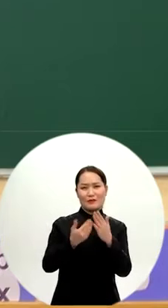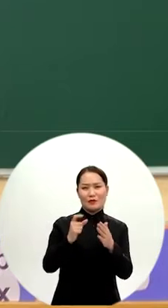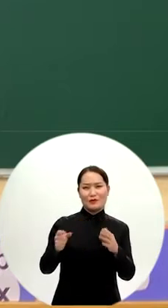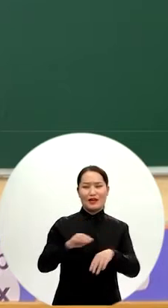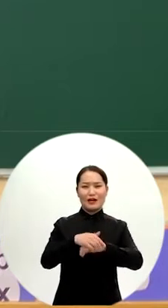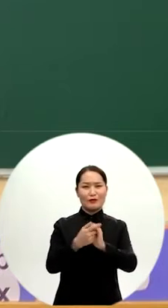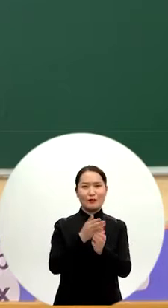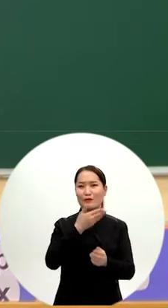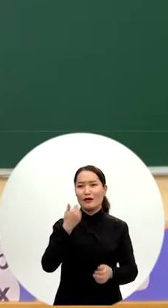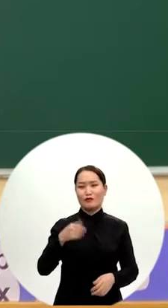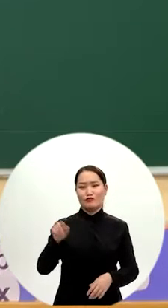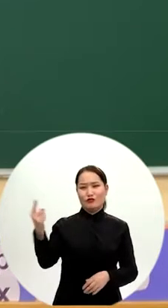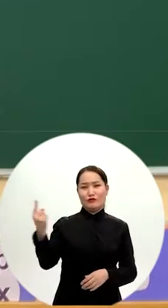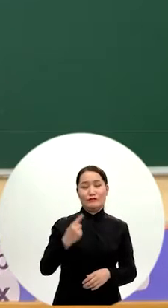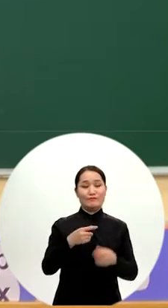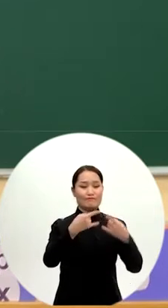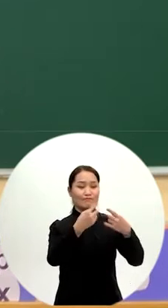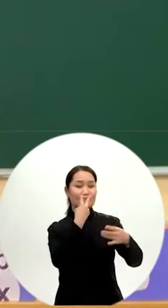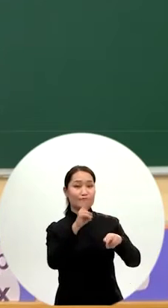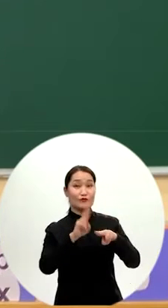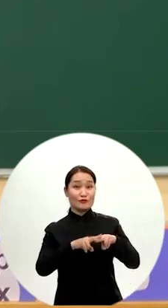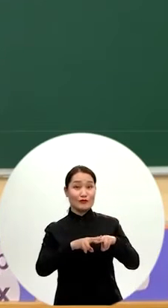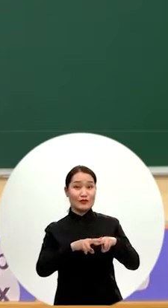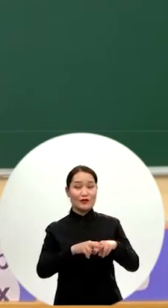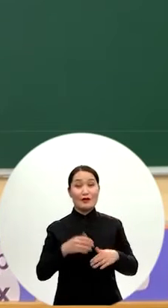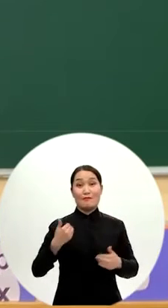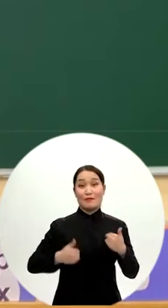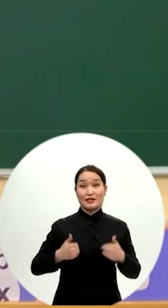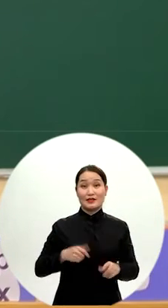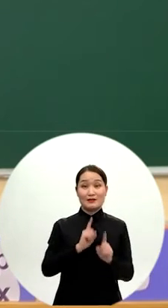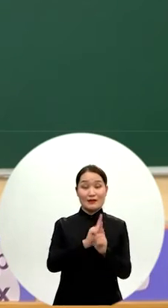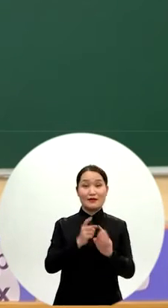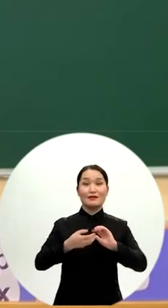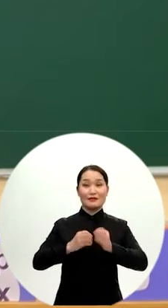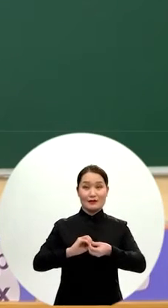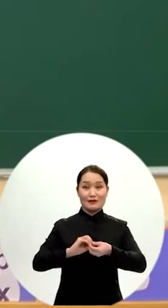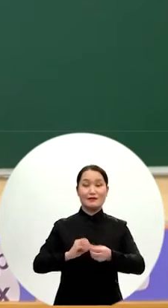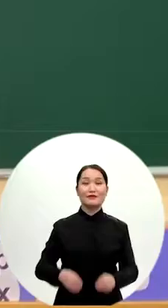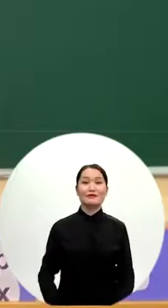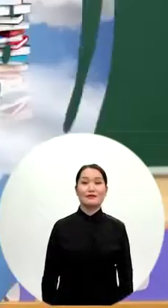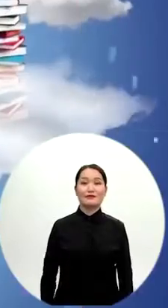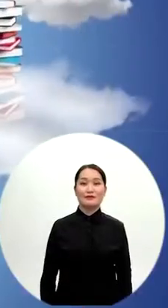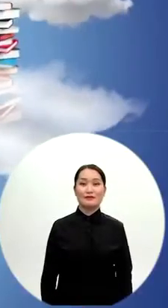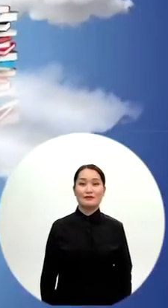гараа угаагаагүй гаднаас орж ирээ шүү телевизээ үзээд сууж байгаа хүн байх юм бол багшигаа дагаад хэгээрэй.